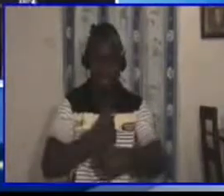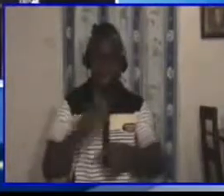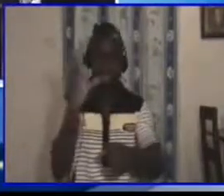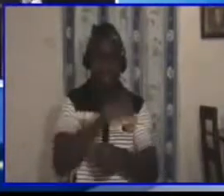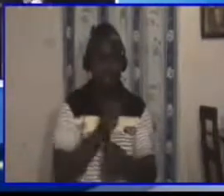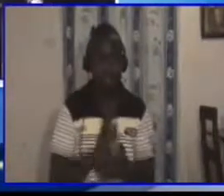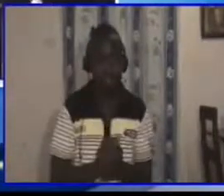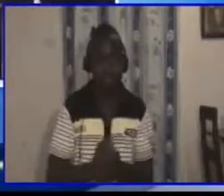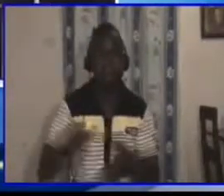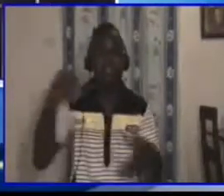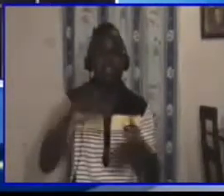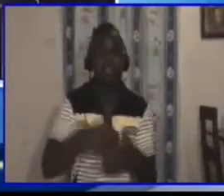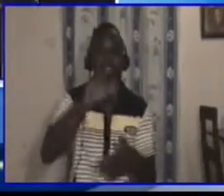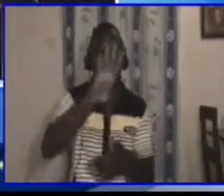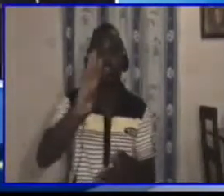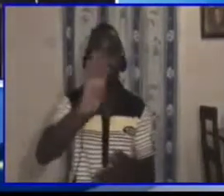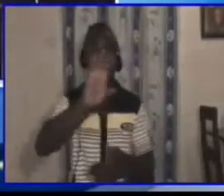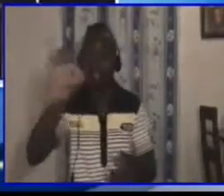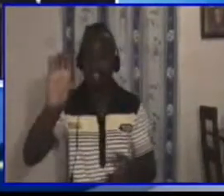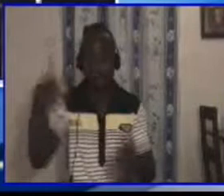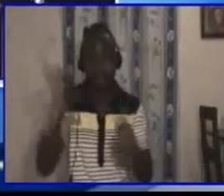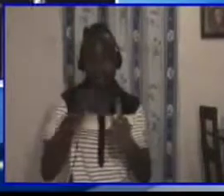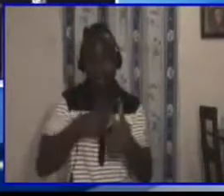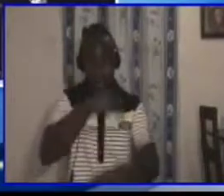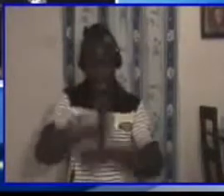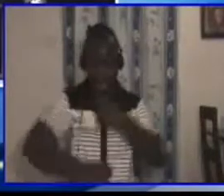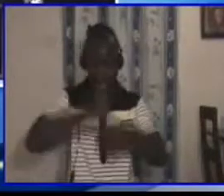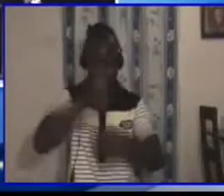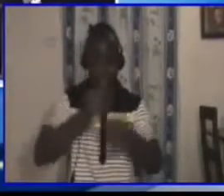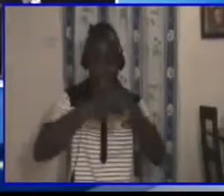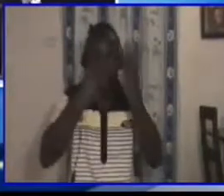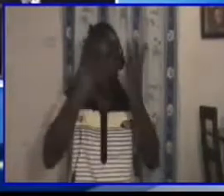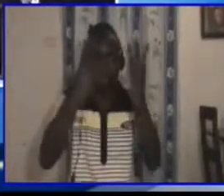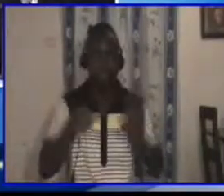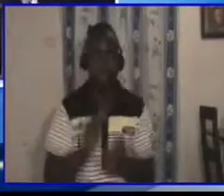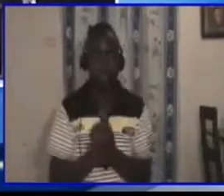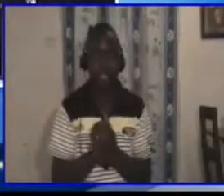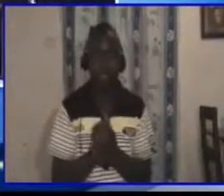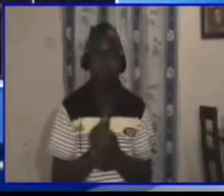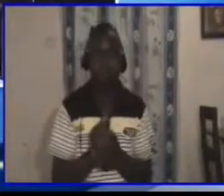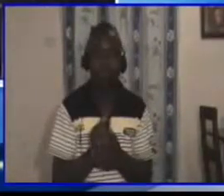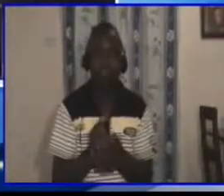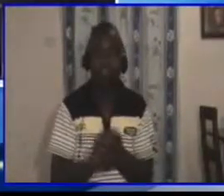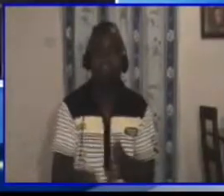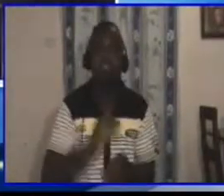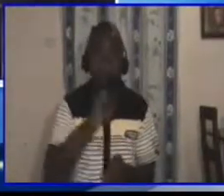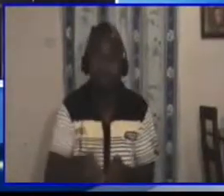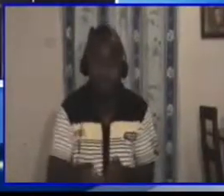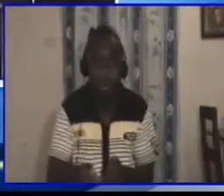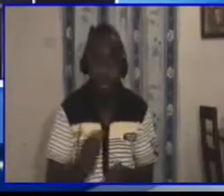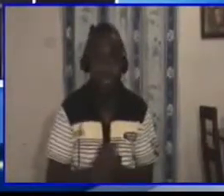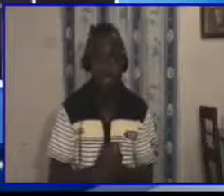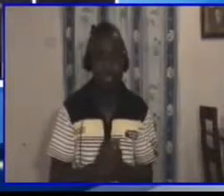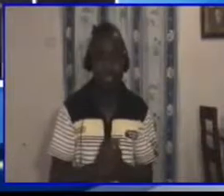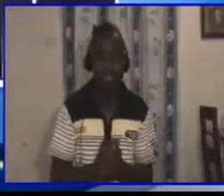non alle cose che sono state decise nel corso del 1600 anni